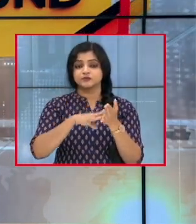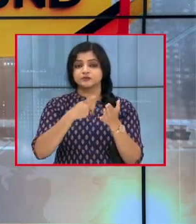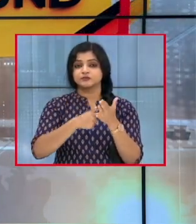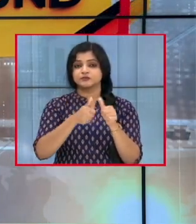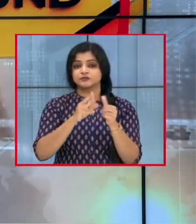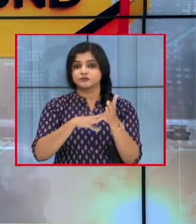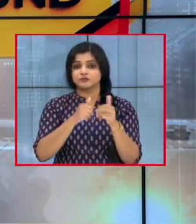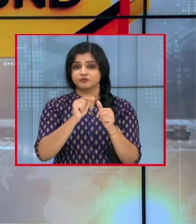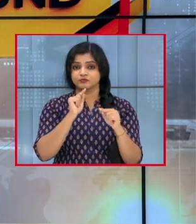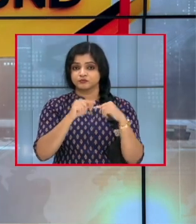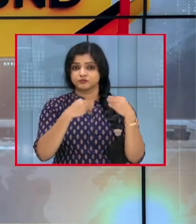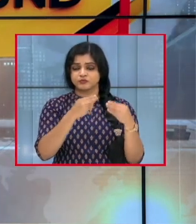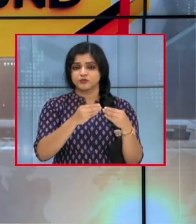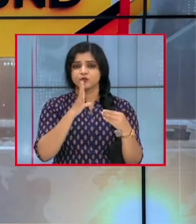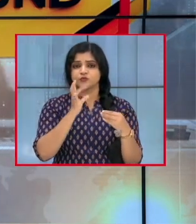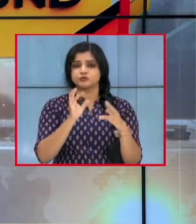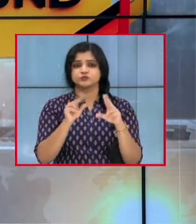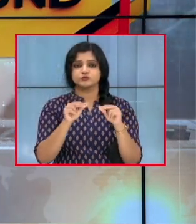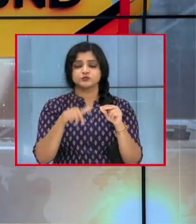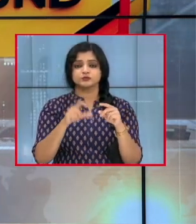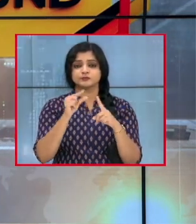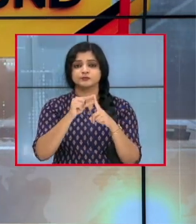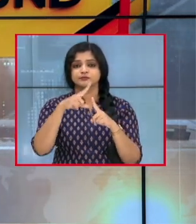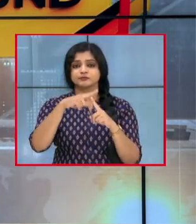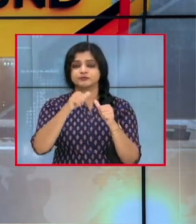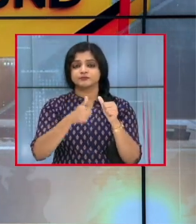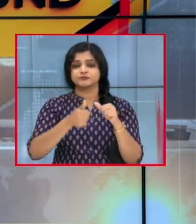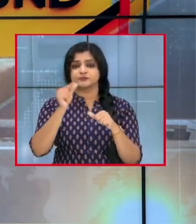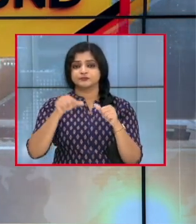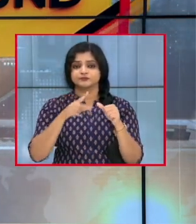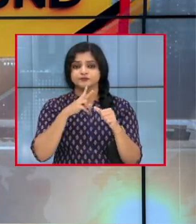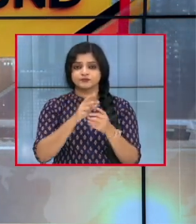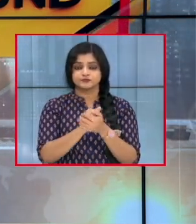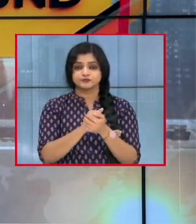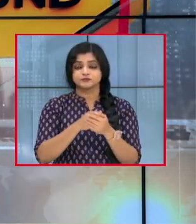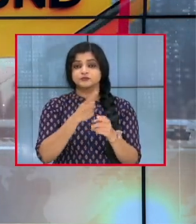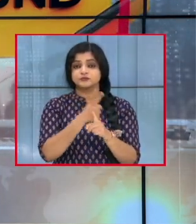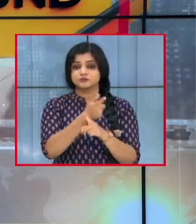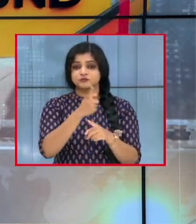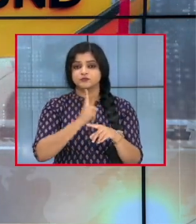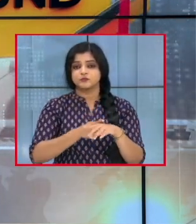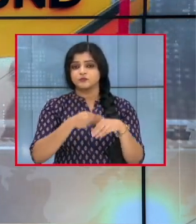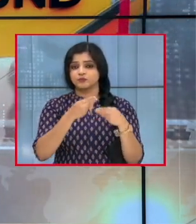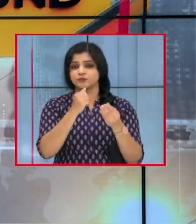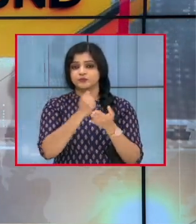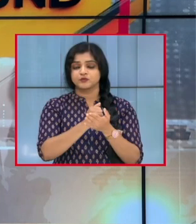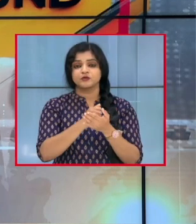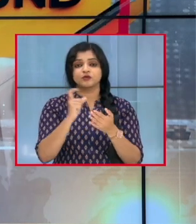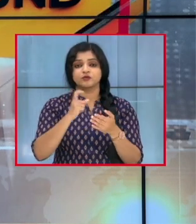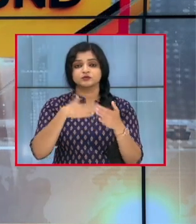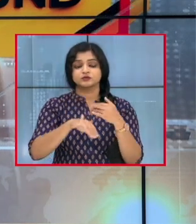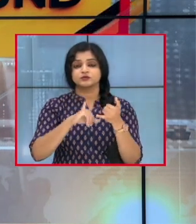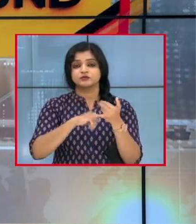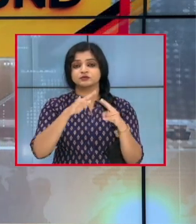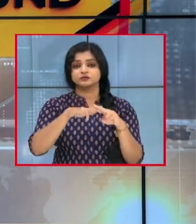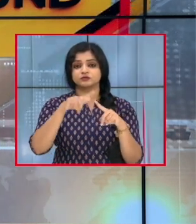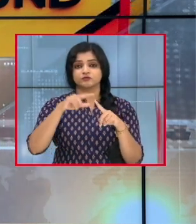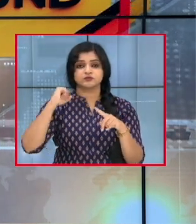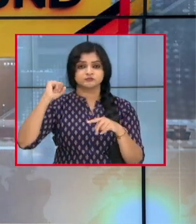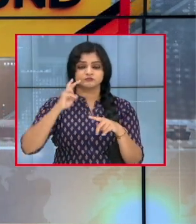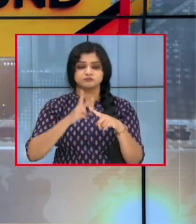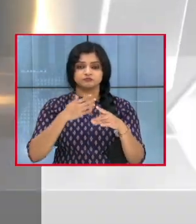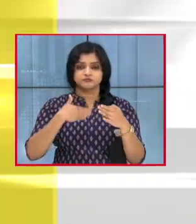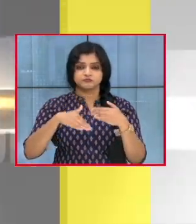ആരോപണങ്ങൾ അടിസ്ഥാനരഹിതമാണെന്ന് PTA ഭാരവാഹികൾ വ്യക്തമാക്കി. അധ്യാപികയ്ക്കെതിരെ നടപടി ആവശ്യപ്പെട്ട് കോളേജിൽ SFI പ്രതിഷേധം